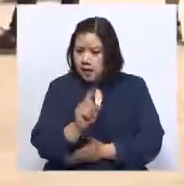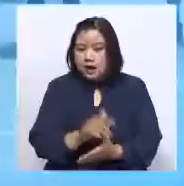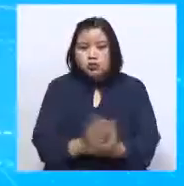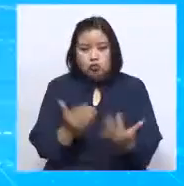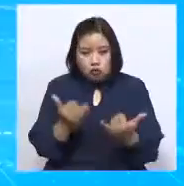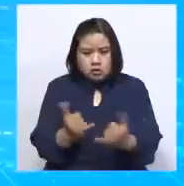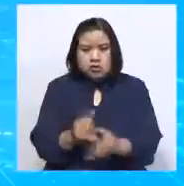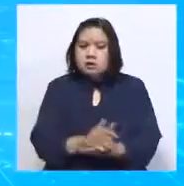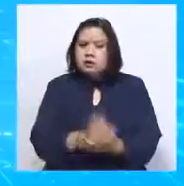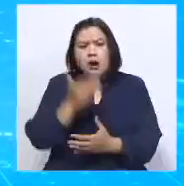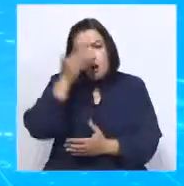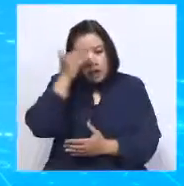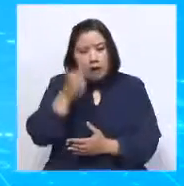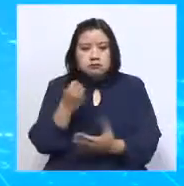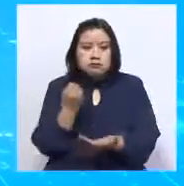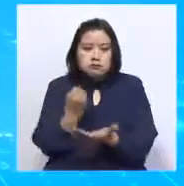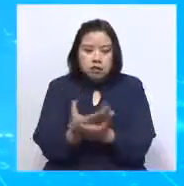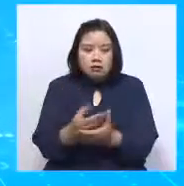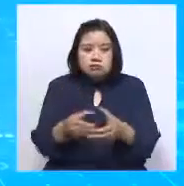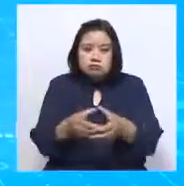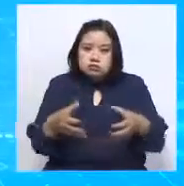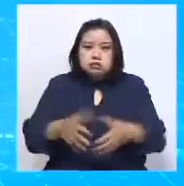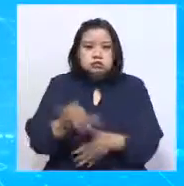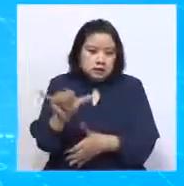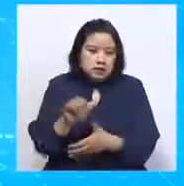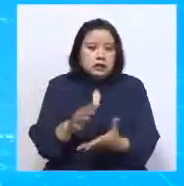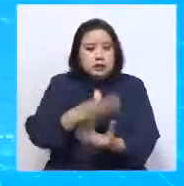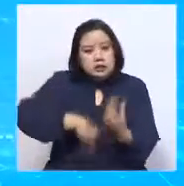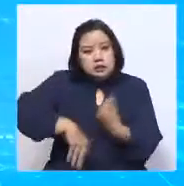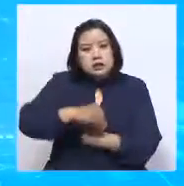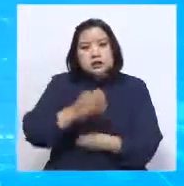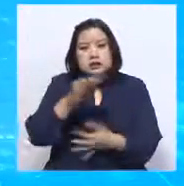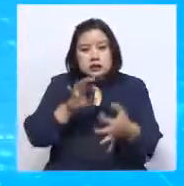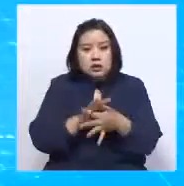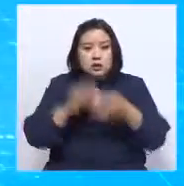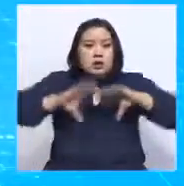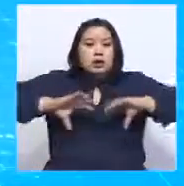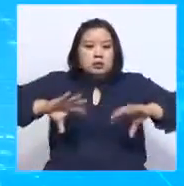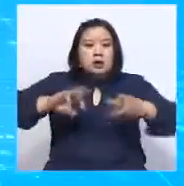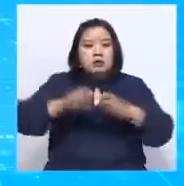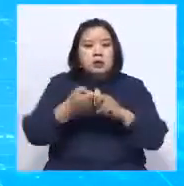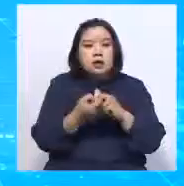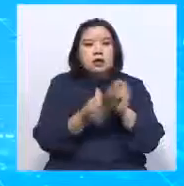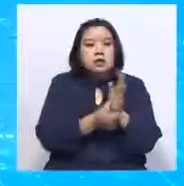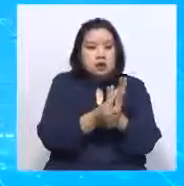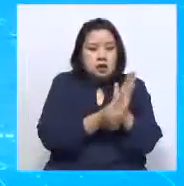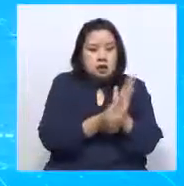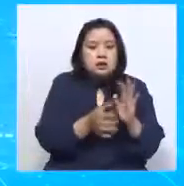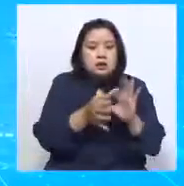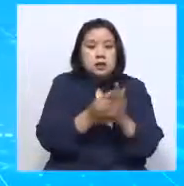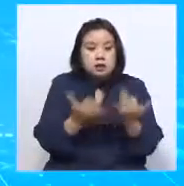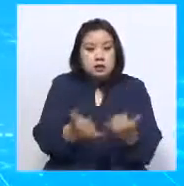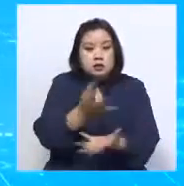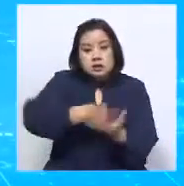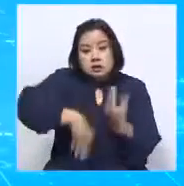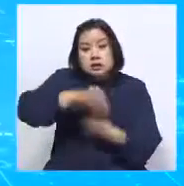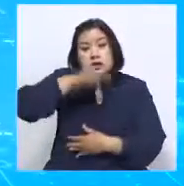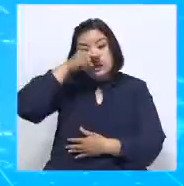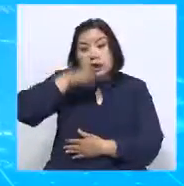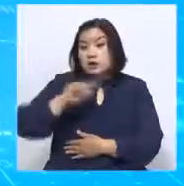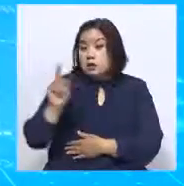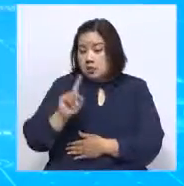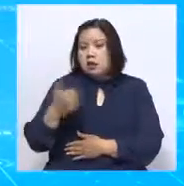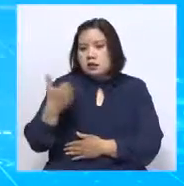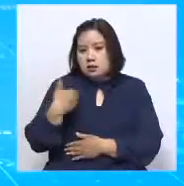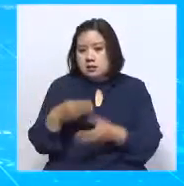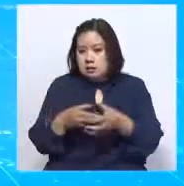ายังโตกระจุกตัวเพราะว่าสินค้าเกษตรยังราคาต่ำค่ะซึ่งเป็นเรื่องที่ทางรัฐบาลก็ต้องแก้ไขอย่างไรก็ตามทางเศรษฐกิจไทยปีนี้ก็ยังสามารถที่จ